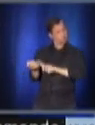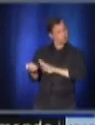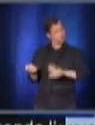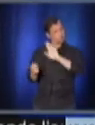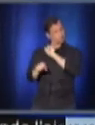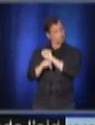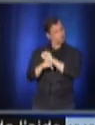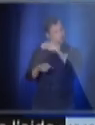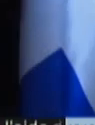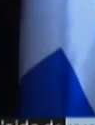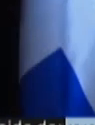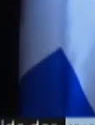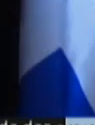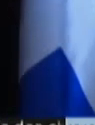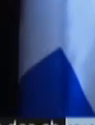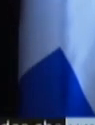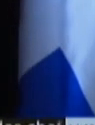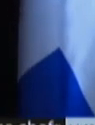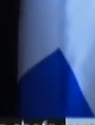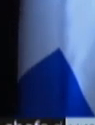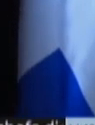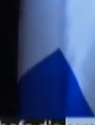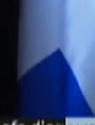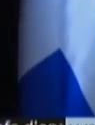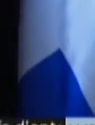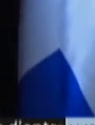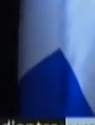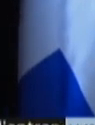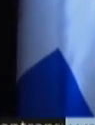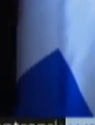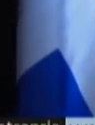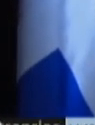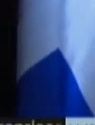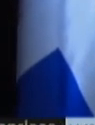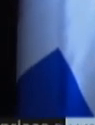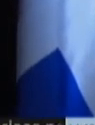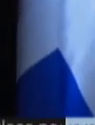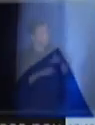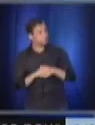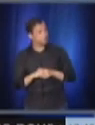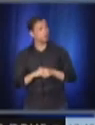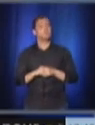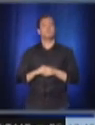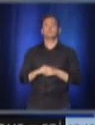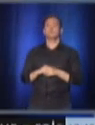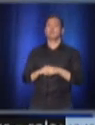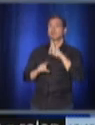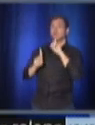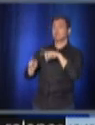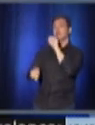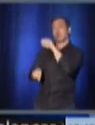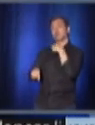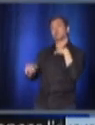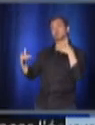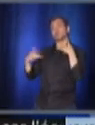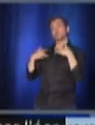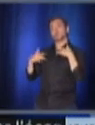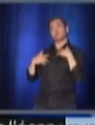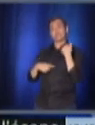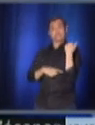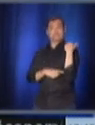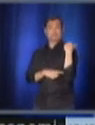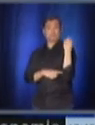Réponse. Écoutez, cela me préoccupe fortement. Ce que nous étudions, et c'est pourquoi j'ai parlé à Mme